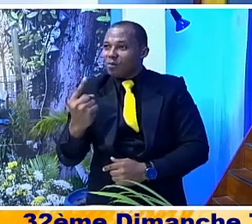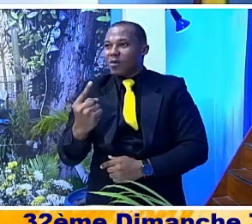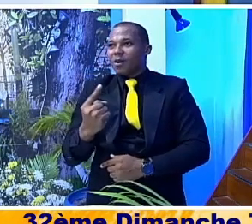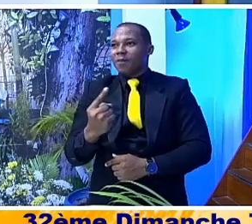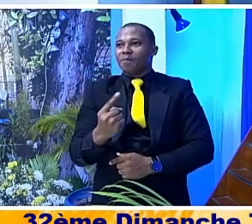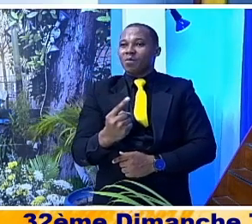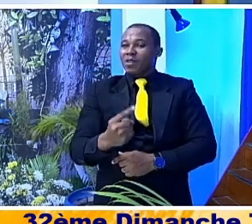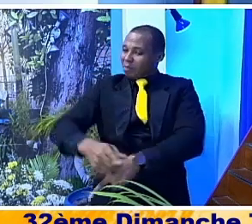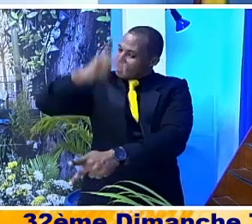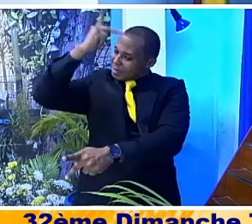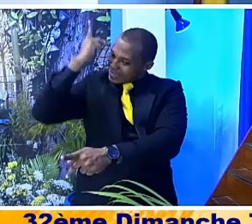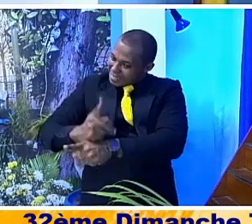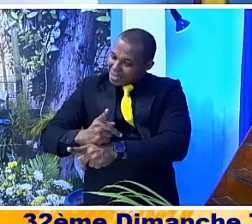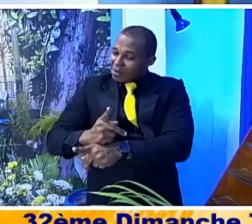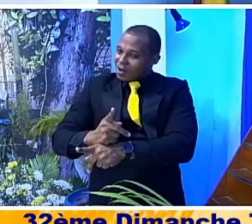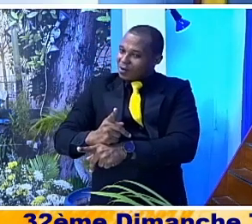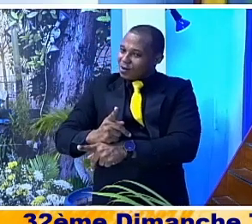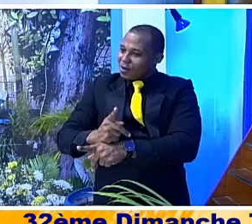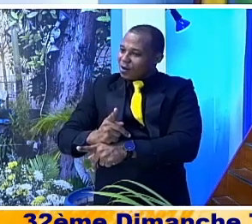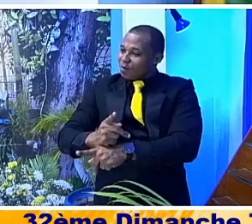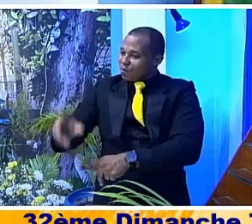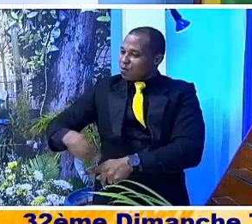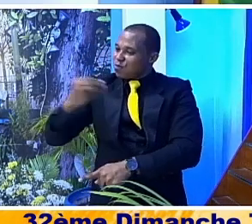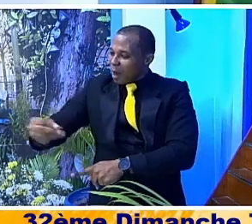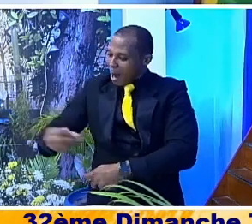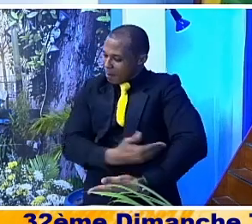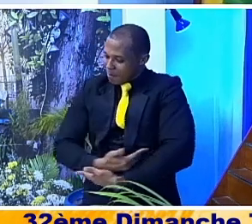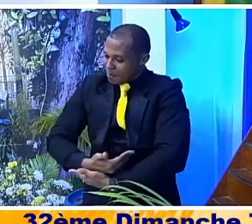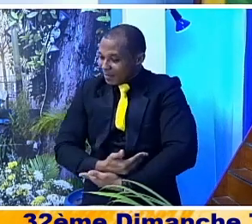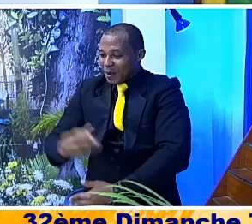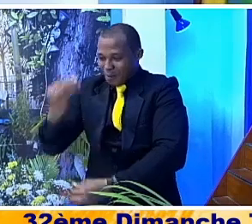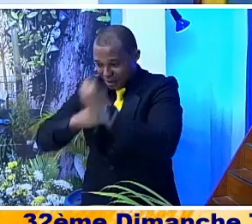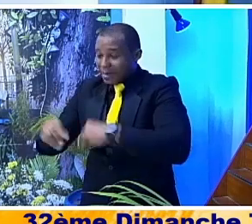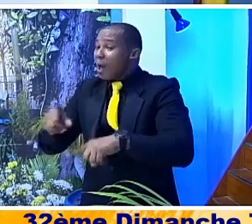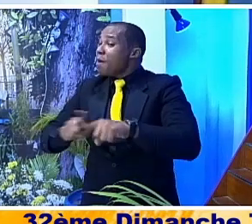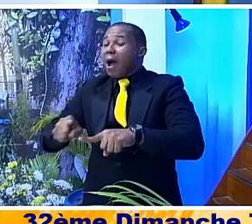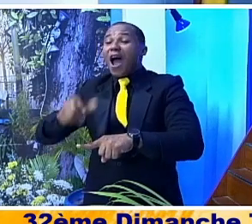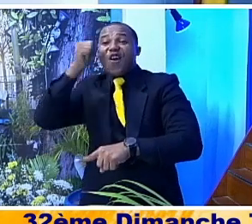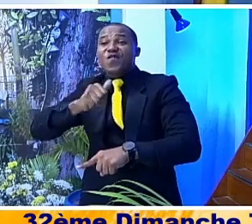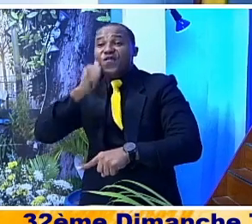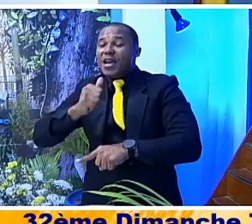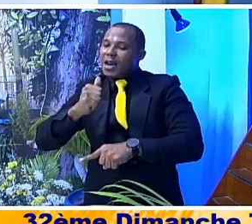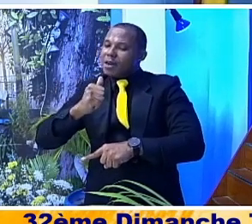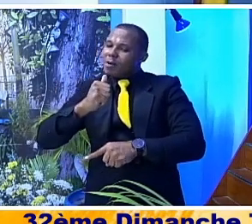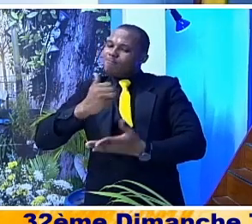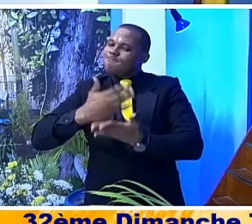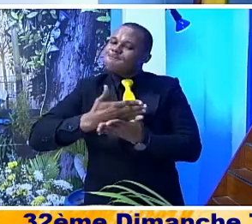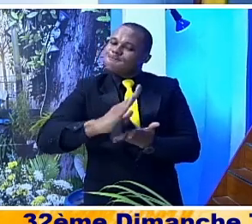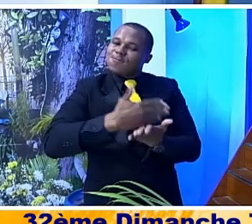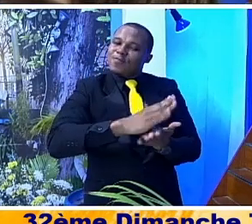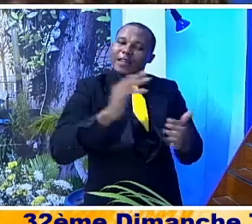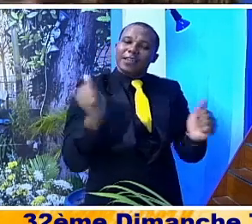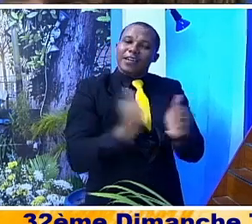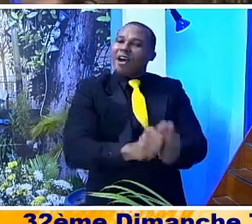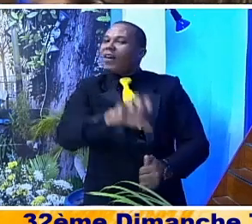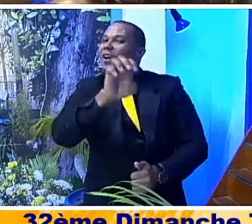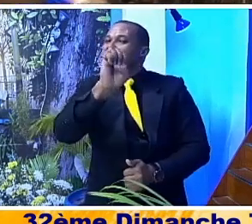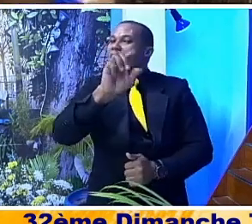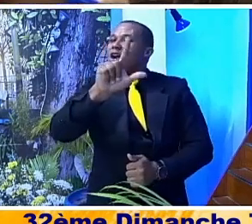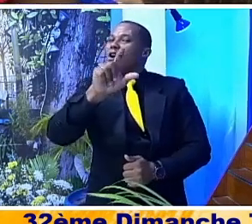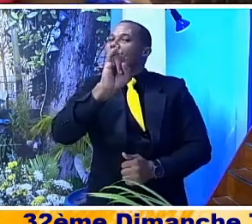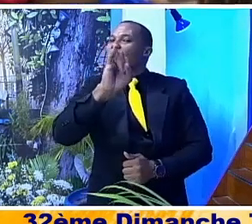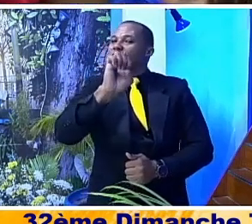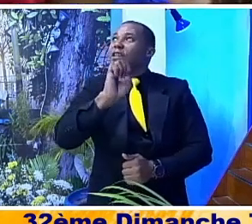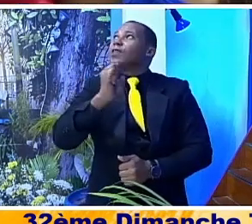qui est belle pour moi avec petit, moi, ça fait l'autre monde, you know, il partage-il avec Elie. Et c'est comme ça tout bon Dieu m'a dit